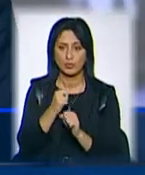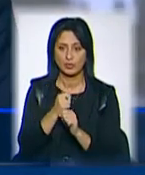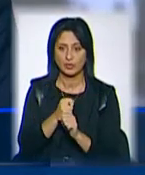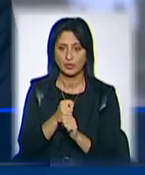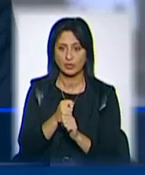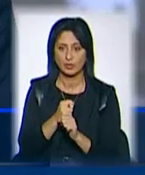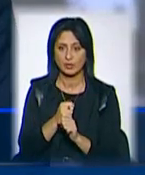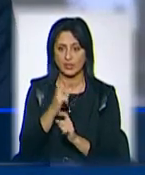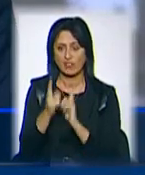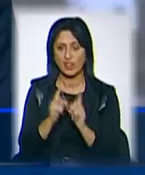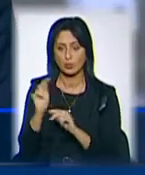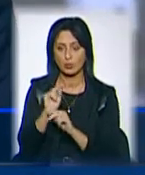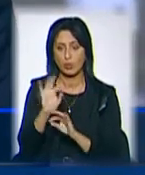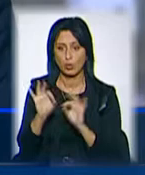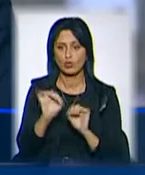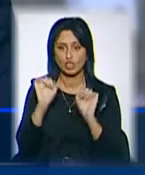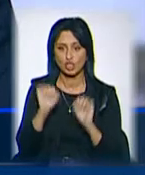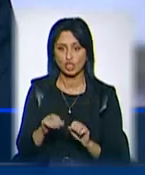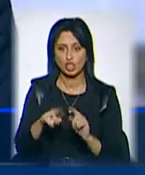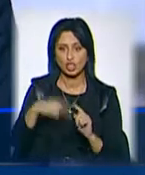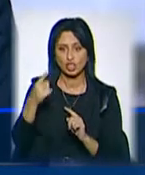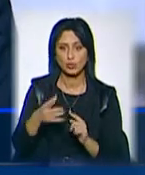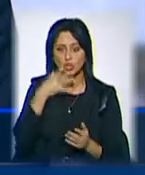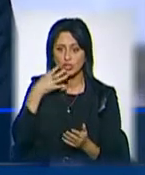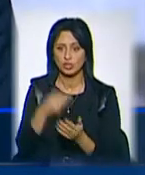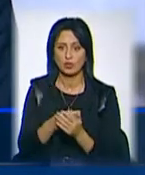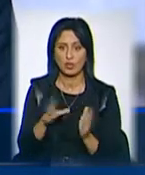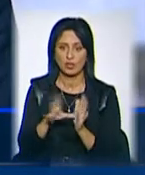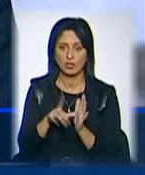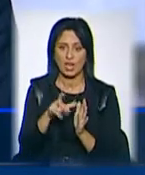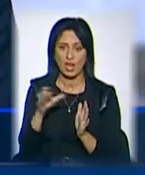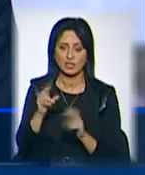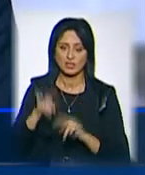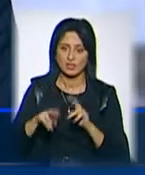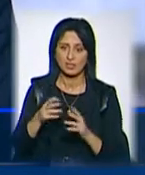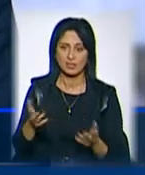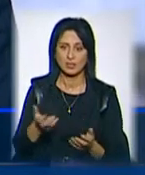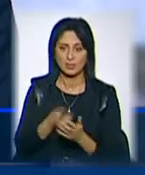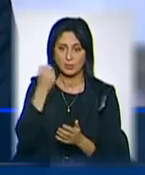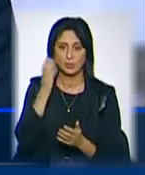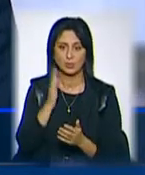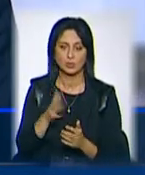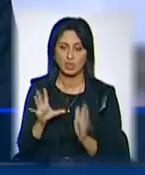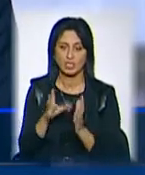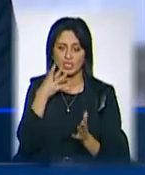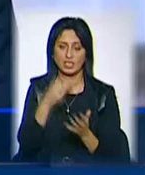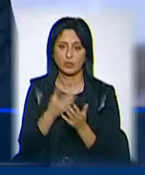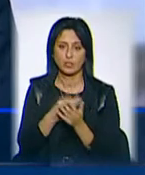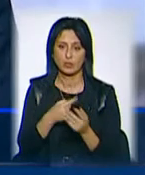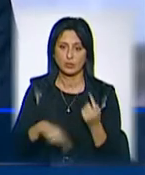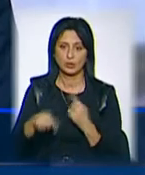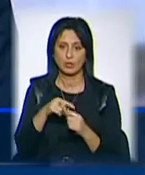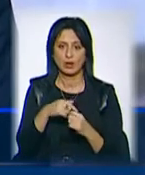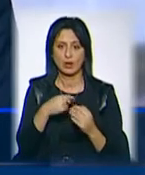ახორციელებს ინფრასტრუქტურულ პროექტებს, რათა შეძლოს შემდეგ ამ ახალი ჰიდროსადგურების დაკავშირება ქსელთან და შემდგომ უკვე შიდა მოხმარებისთვის